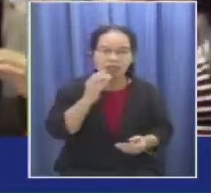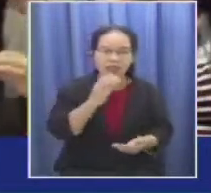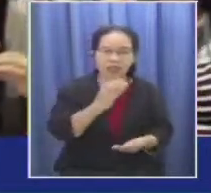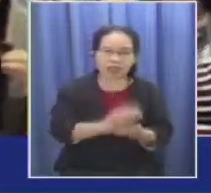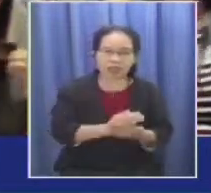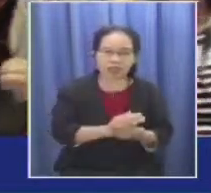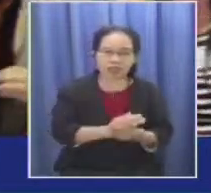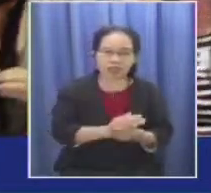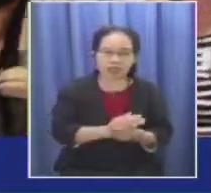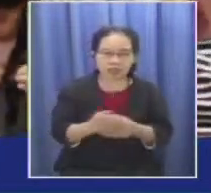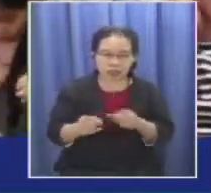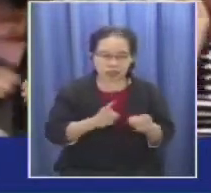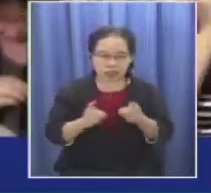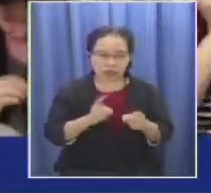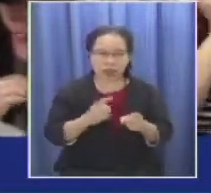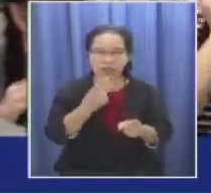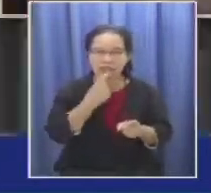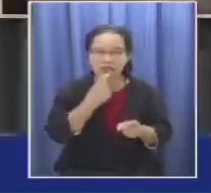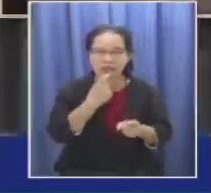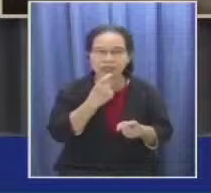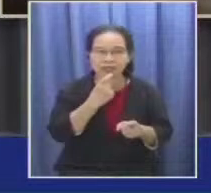nkɔto sere